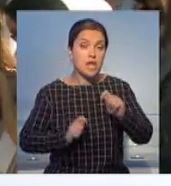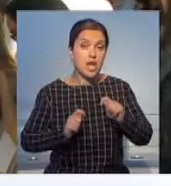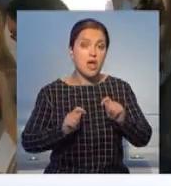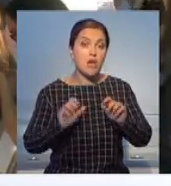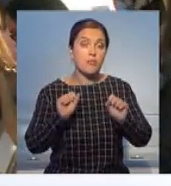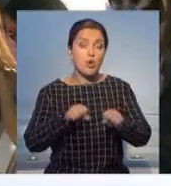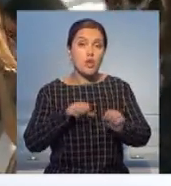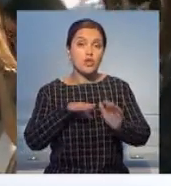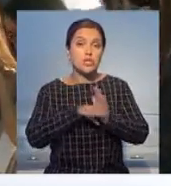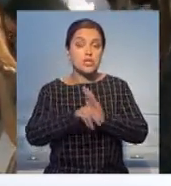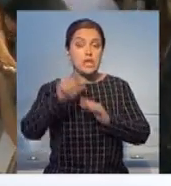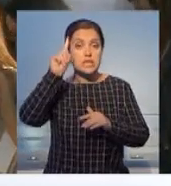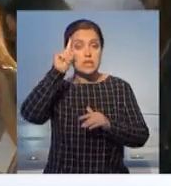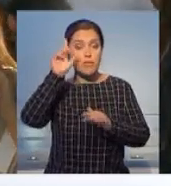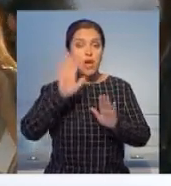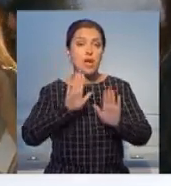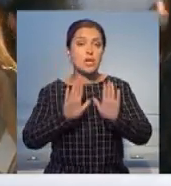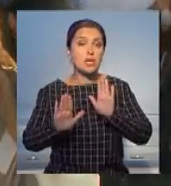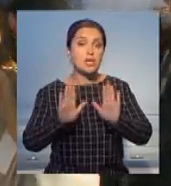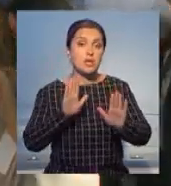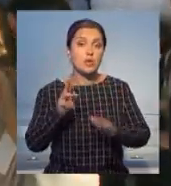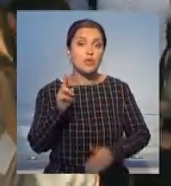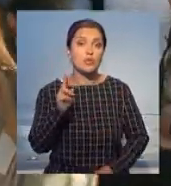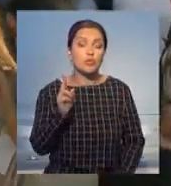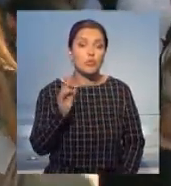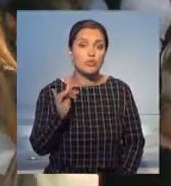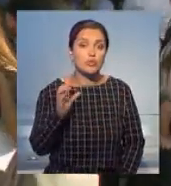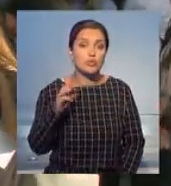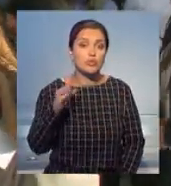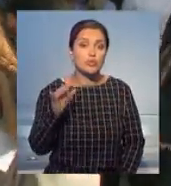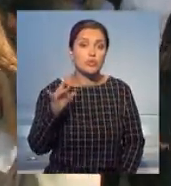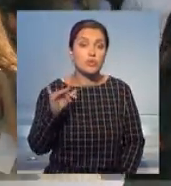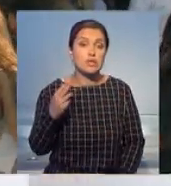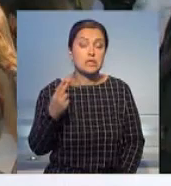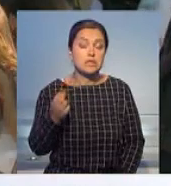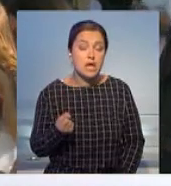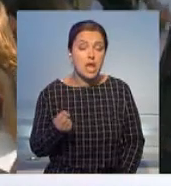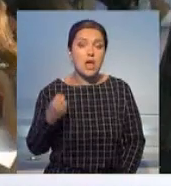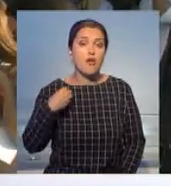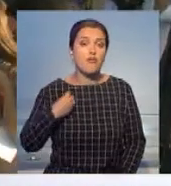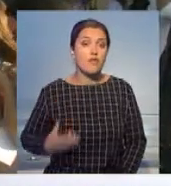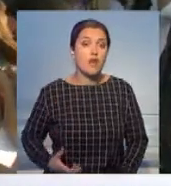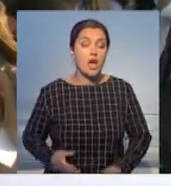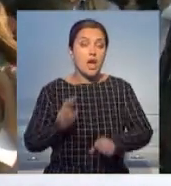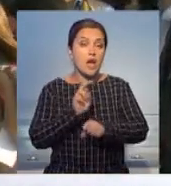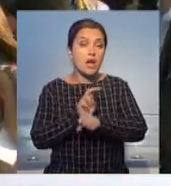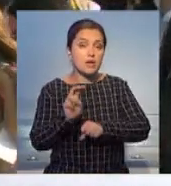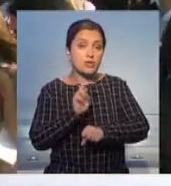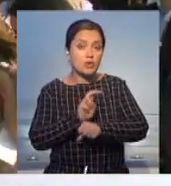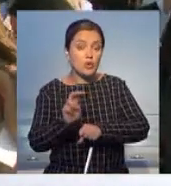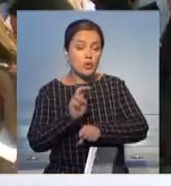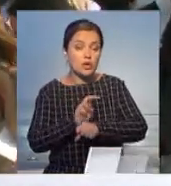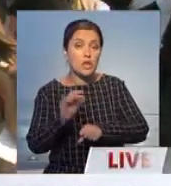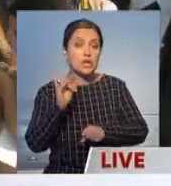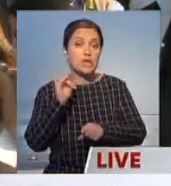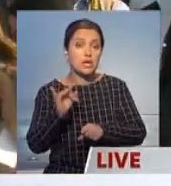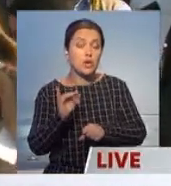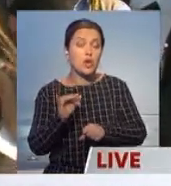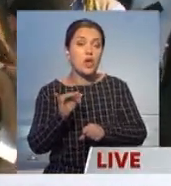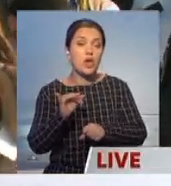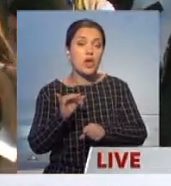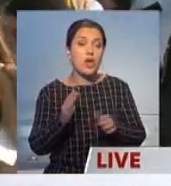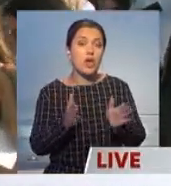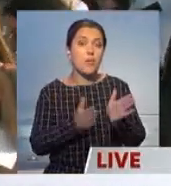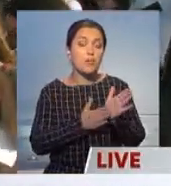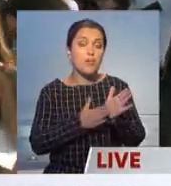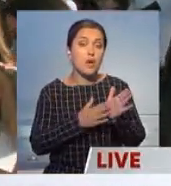можно считать знаменитого режиссера Эмира Кустурицу, французского актера Винсана Касселя и обладательницы приза